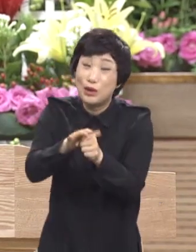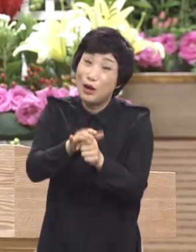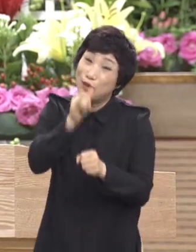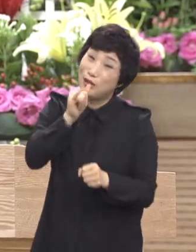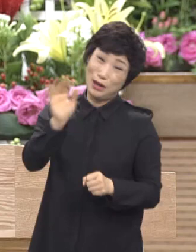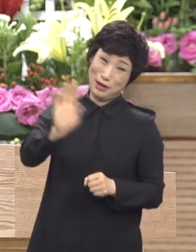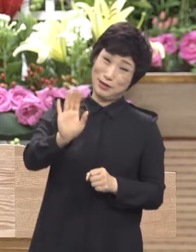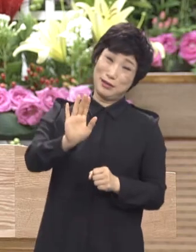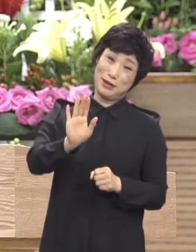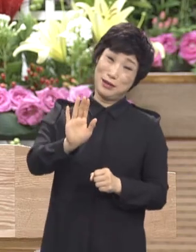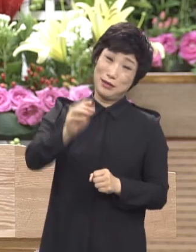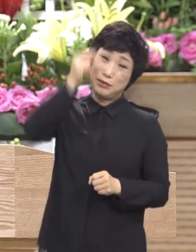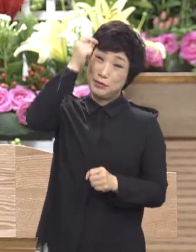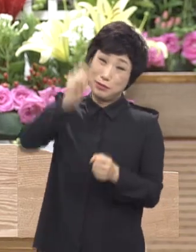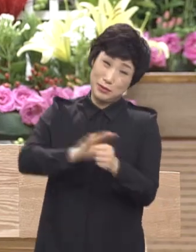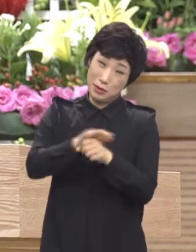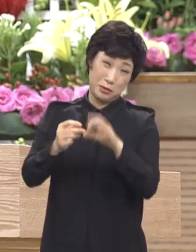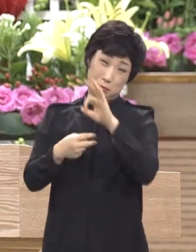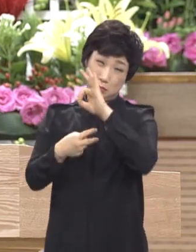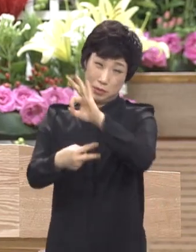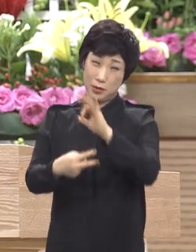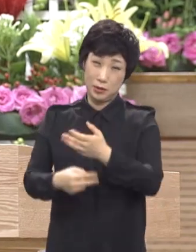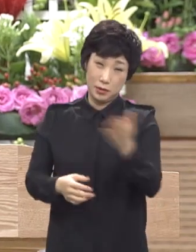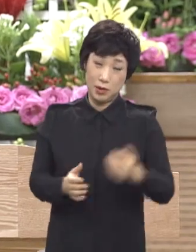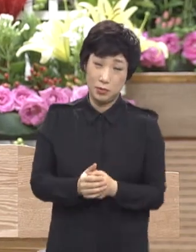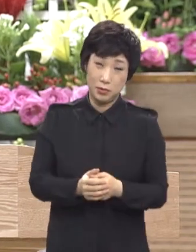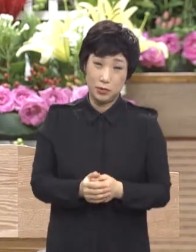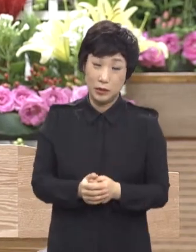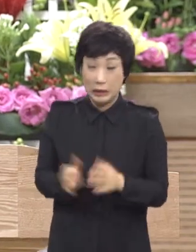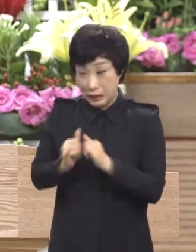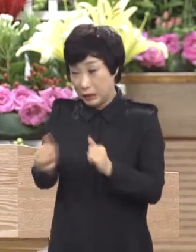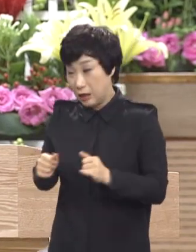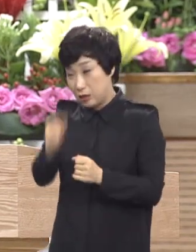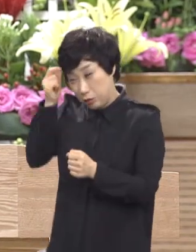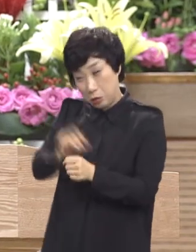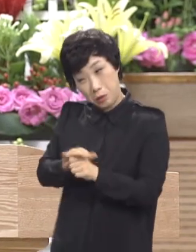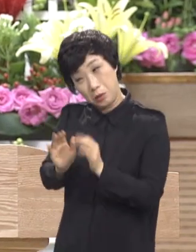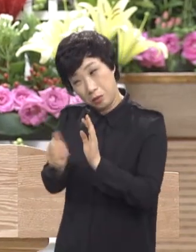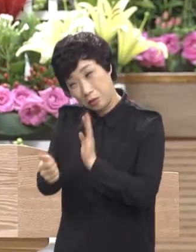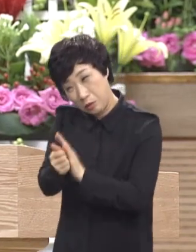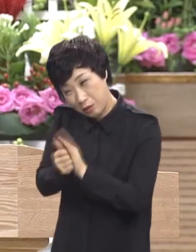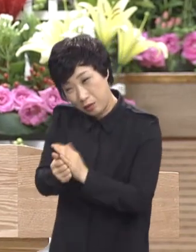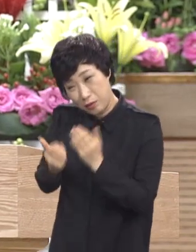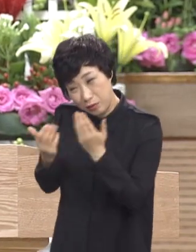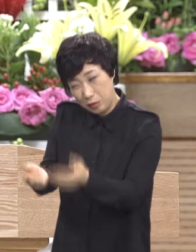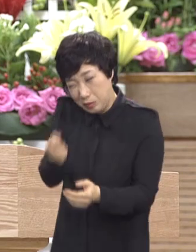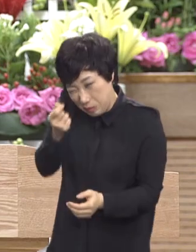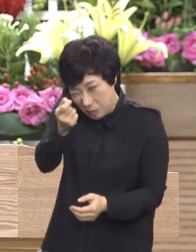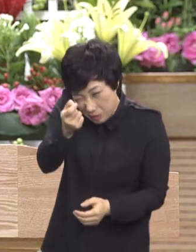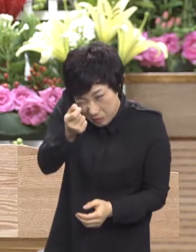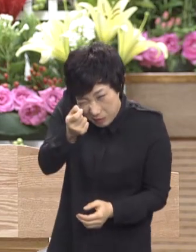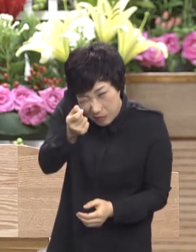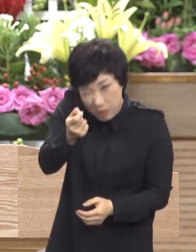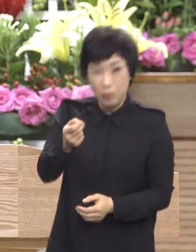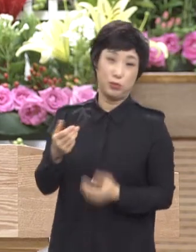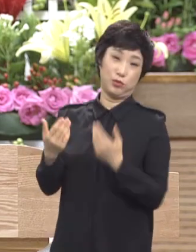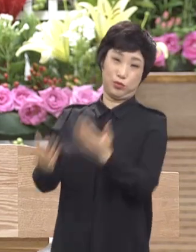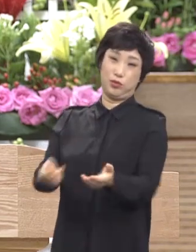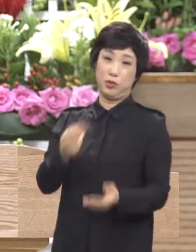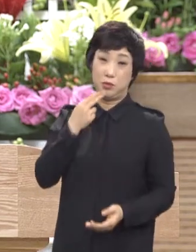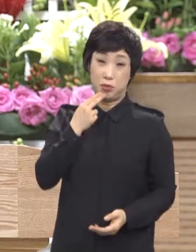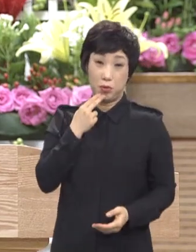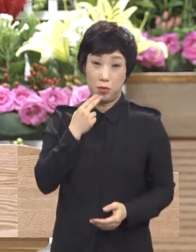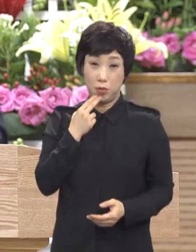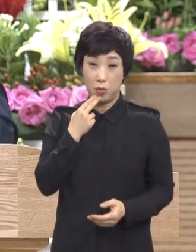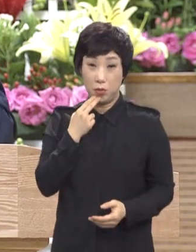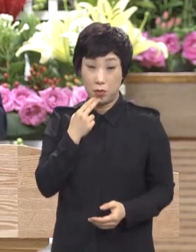사정이 있거나 마귀는 인간에게 자비를 베풀거나 어떤 인심을 쓰거나 그러지